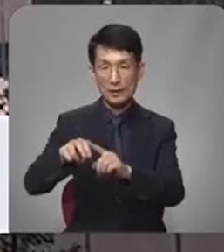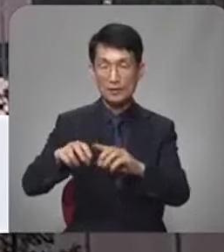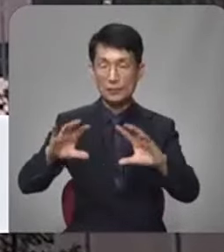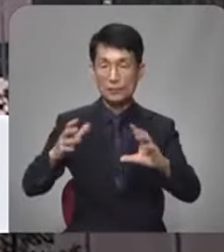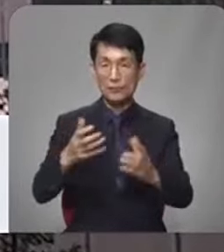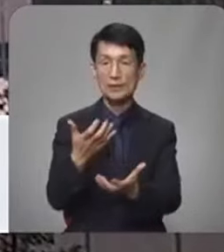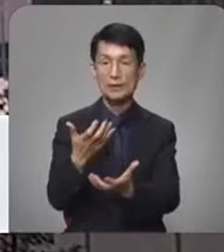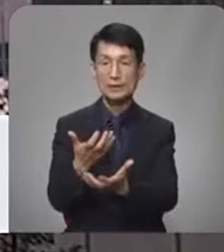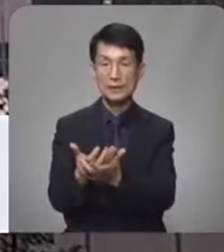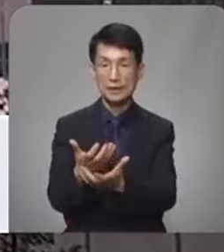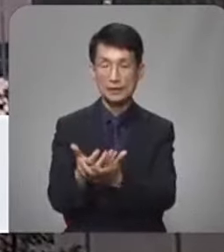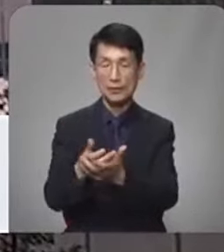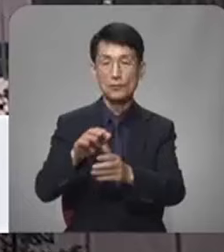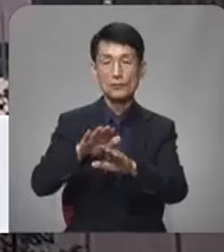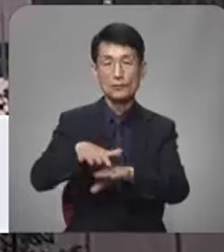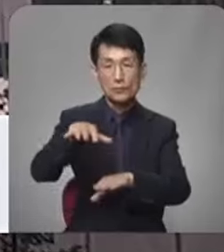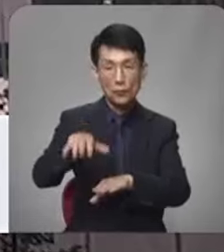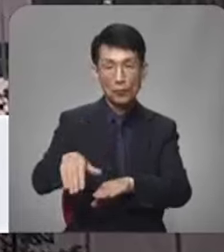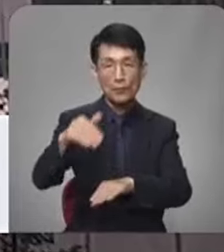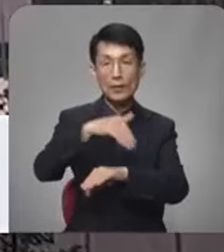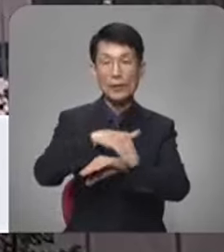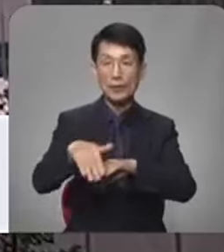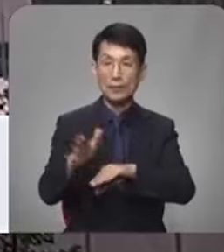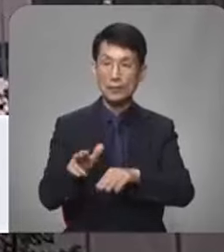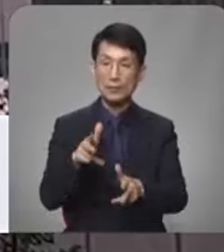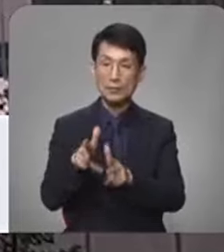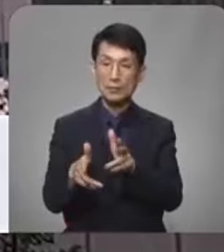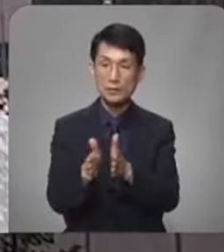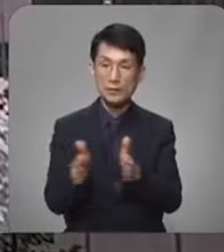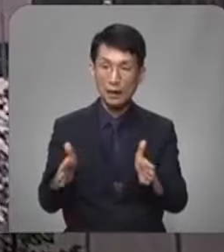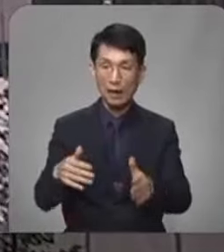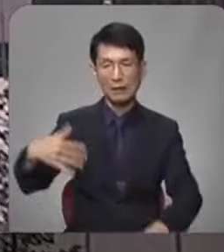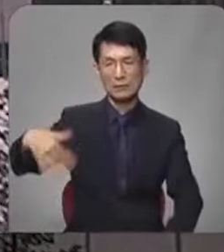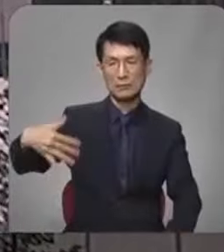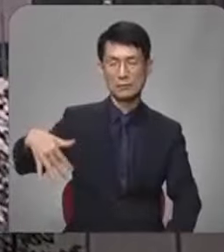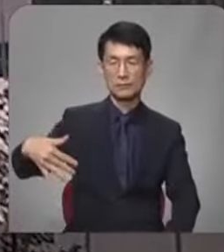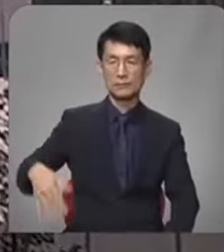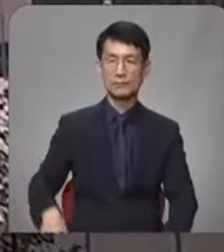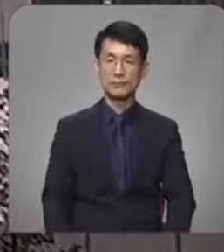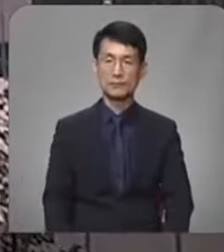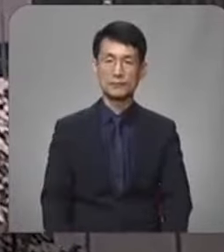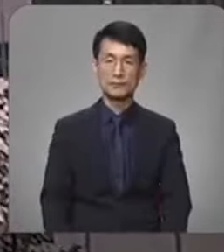일이었습니다 하지만 사업은 아직 시작도 못 하고 있습니다 엄기숙